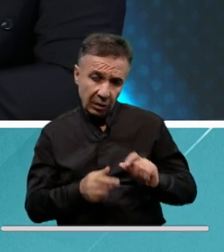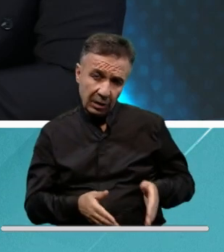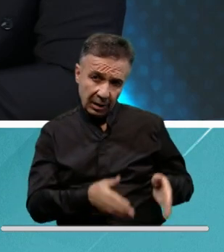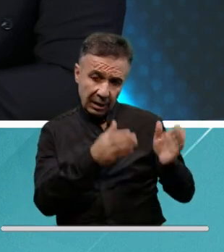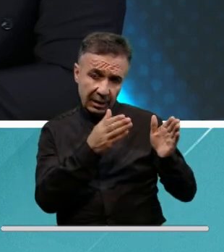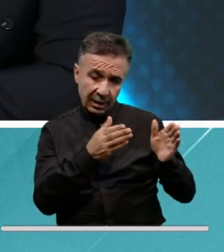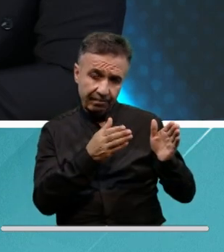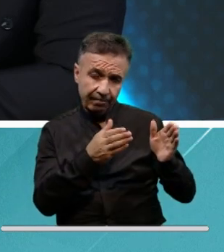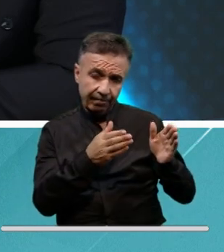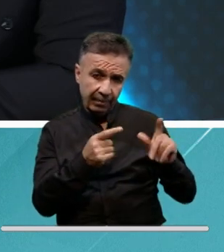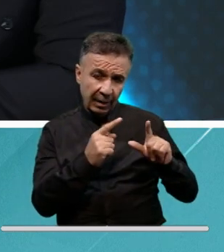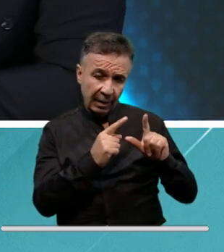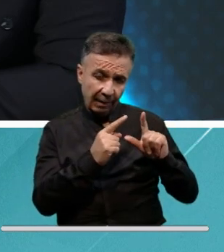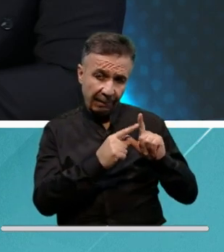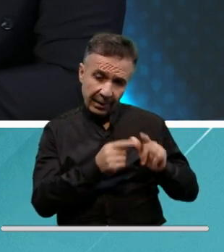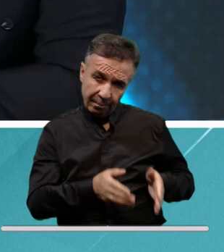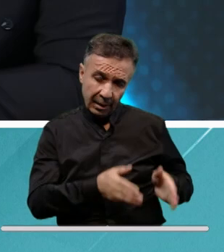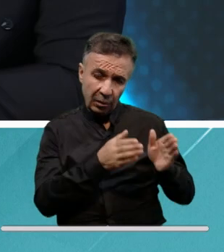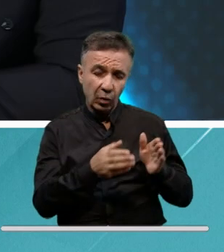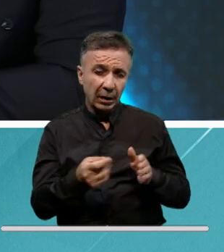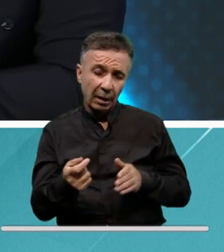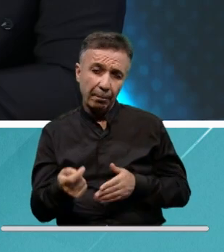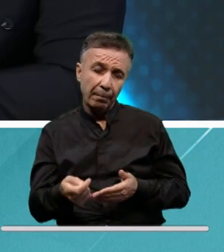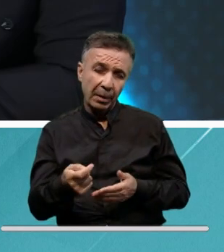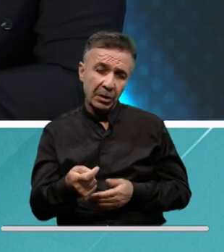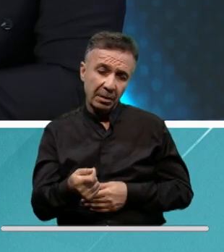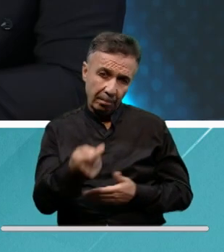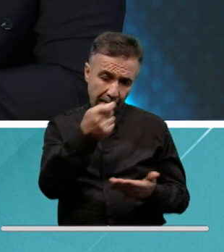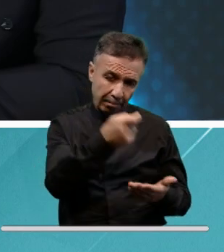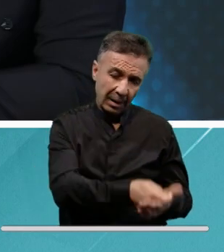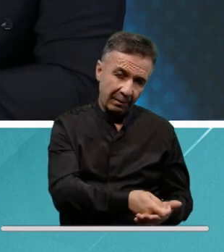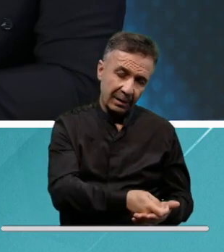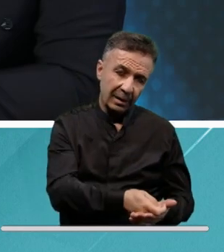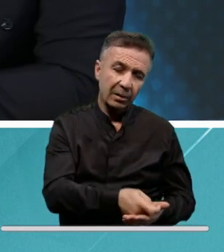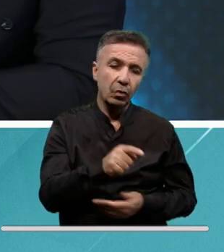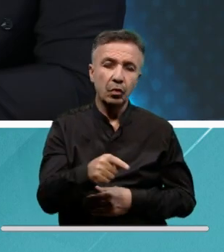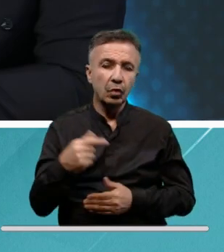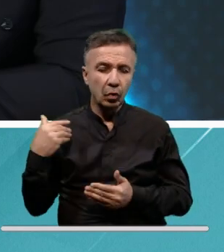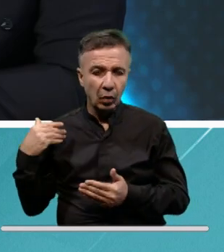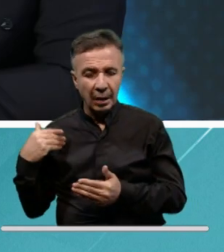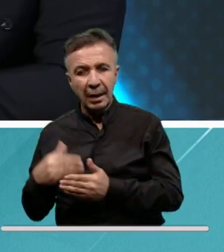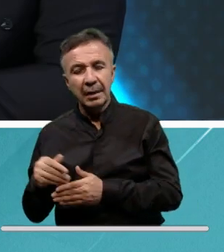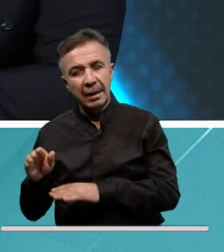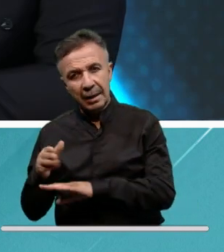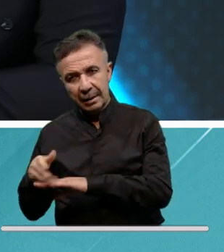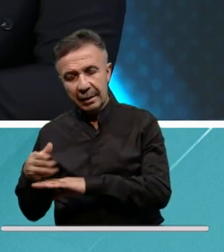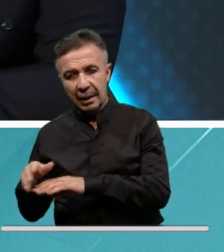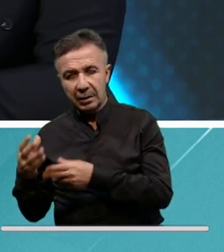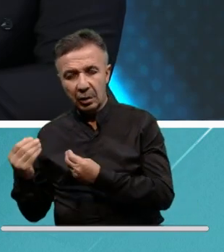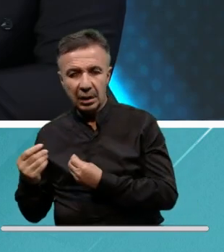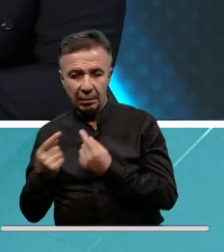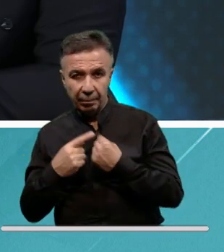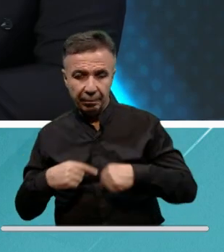Eee şu kadar peşin verirseniz Eee şu kadar taksit oranıyla Eee biz